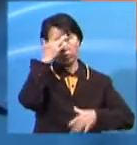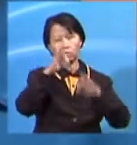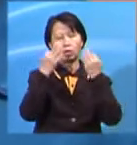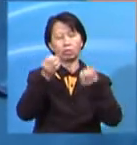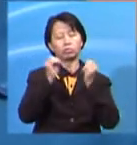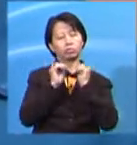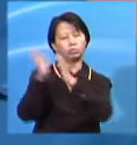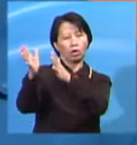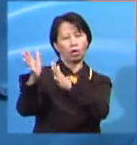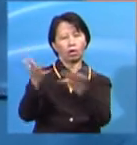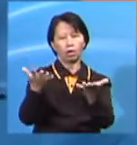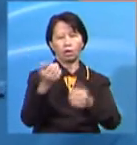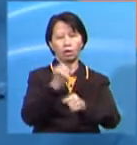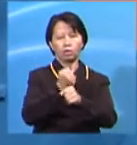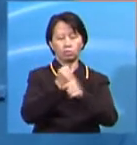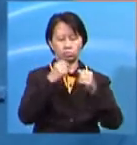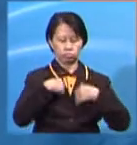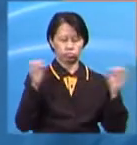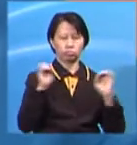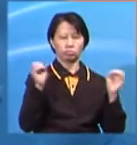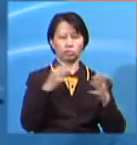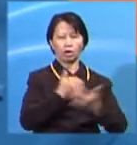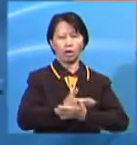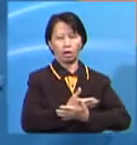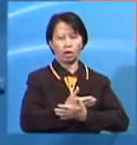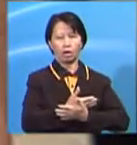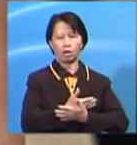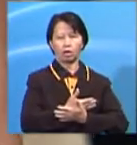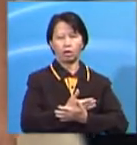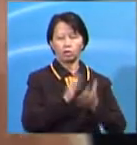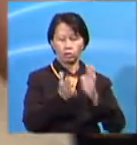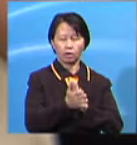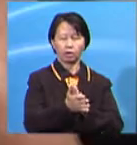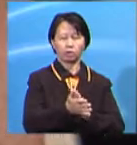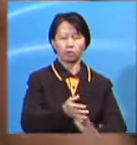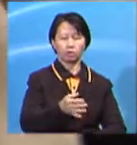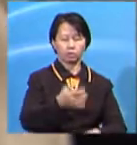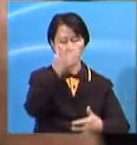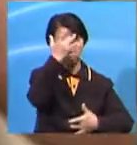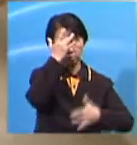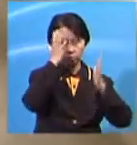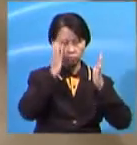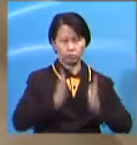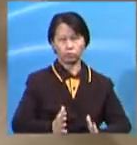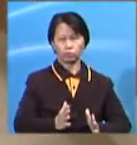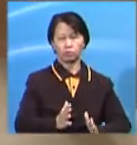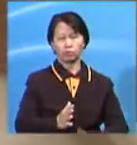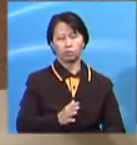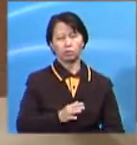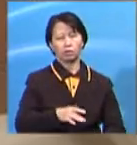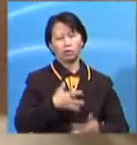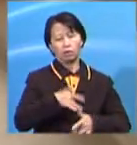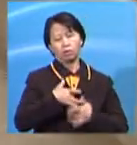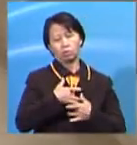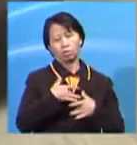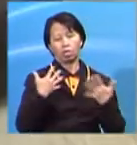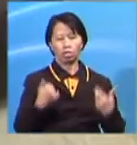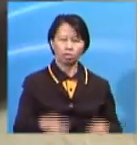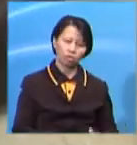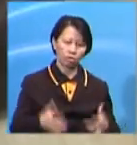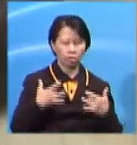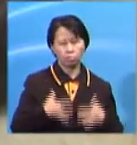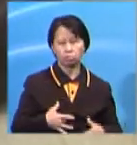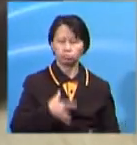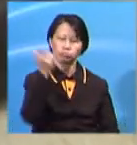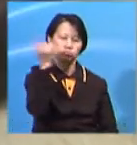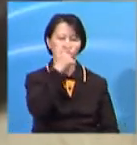keluarga, kehilangan pekerjaan, kehilangan anak sekali ya. Jadi dia punya mood dia hilang terus, dia tak